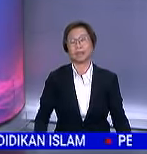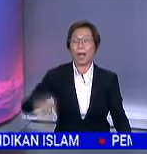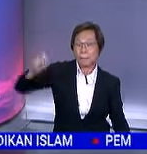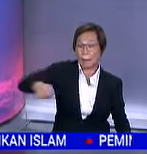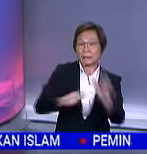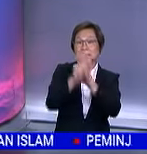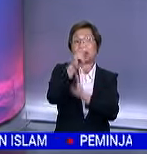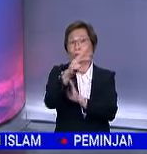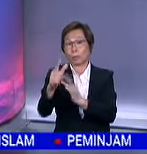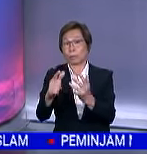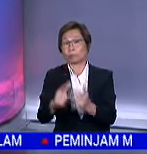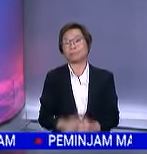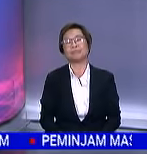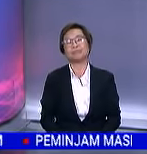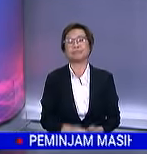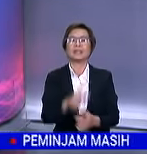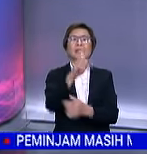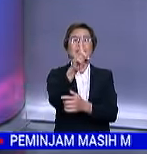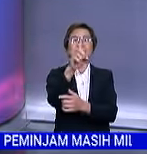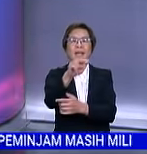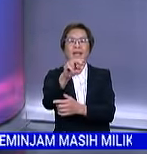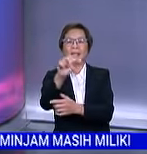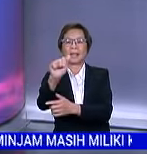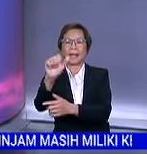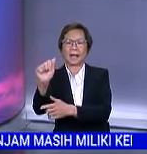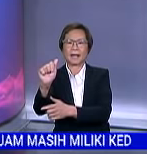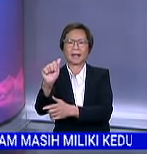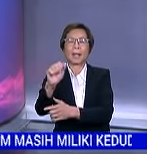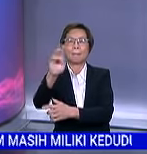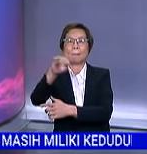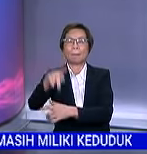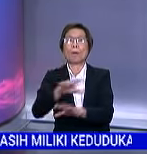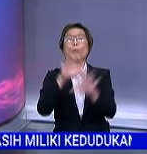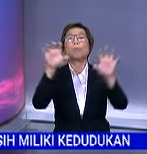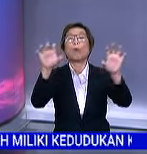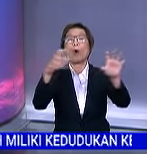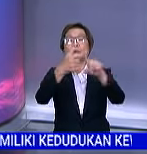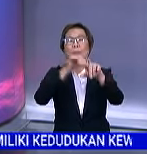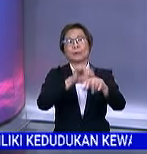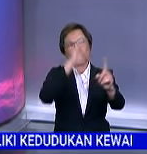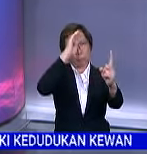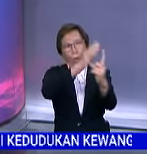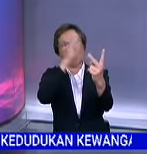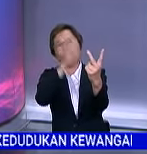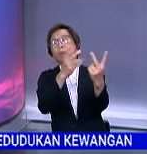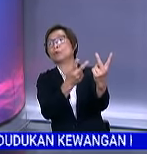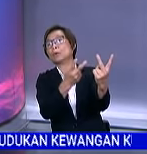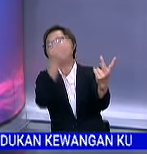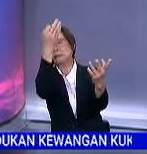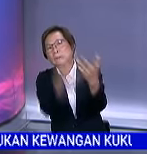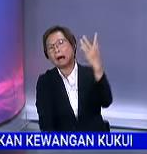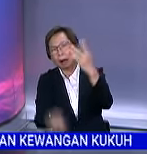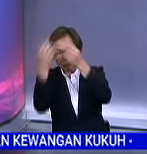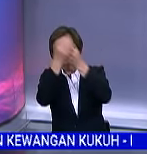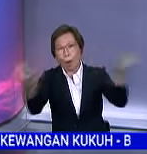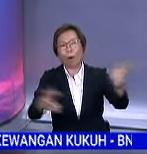Mahkamah Tinggi Kuala Lumpur melepas dan membebaskan Ahli Parlimen Pontian Datuk Seri Ahmad Maslan daripada dua pertuduhan gagal